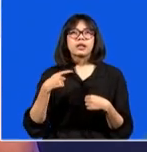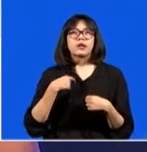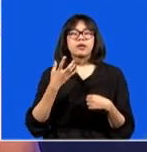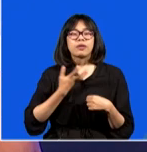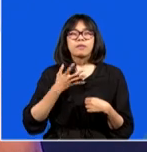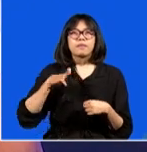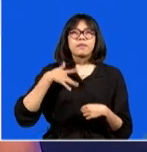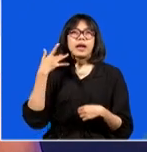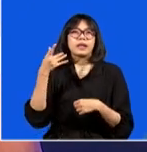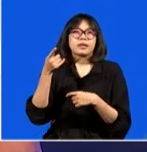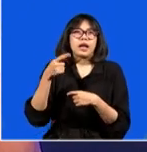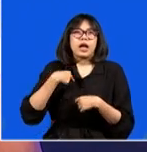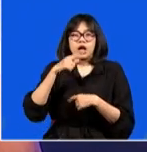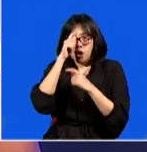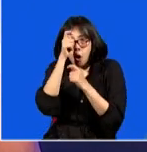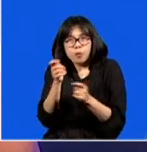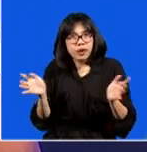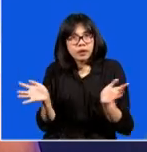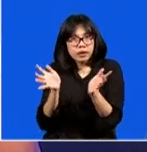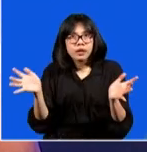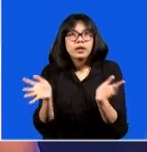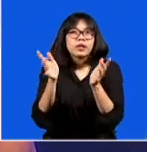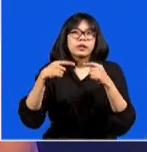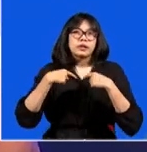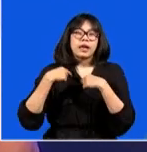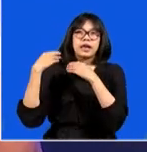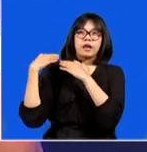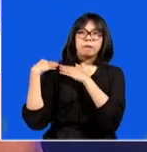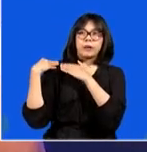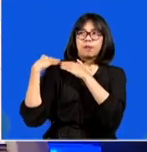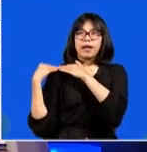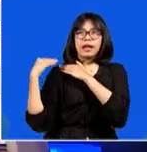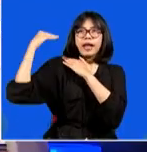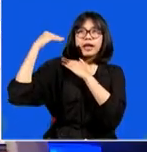kepada guru-guru penggerak diangkat sebagai kepala sekolah bahkan